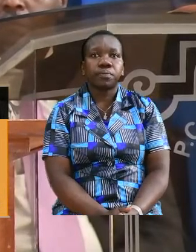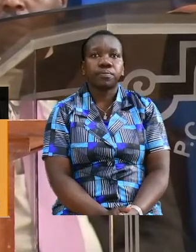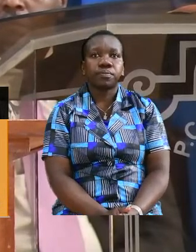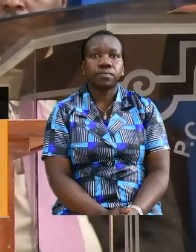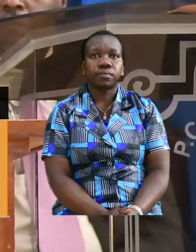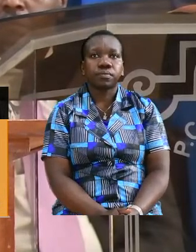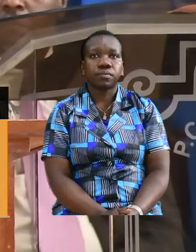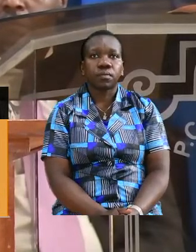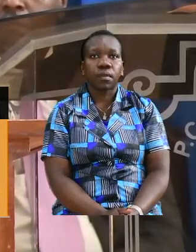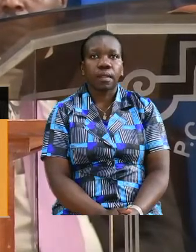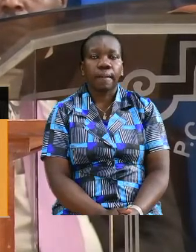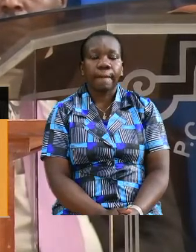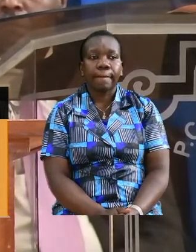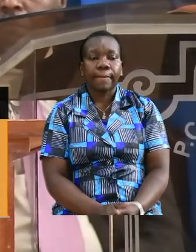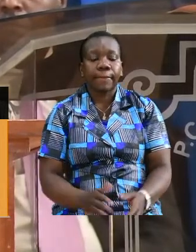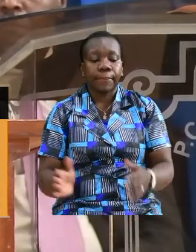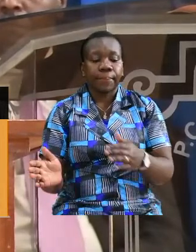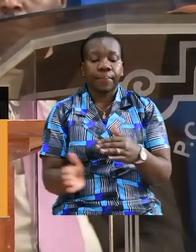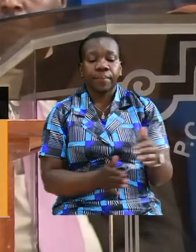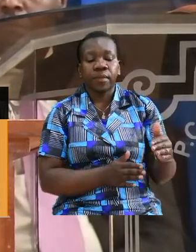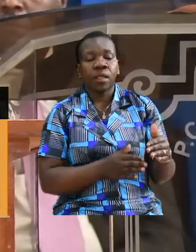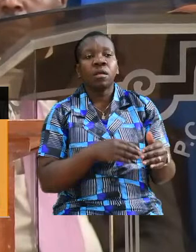Tuko na tangazo la kifo.